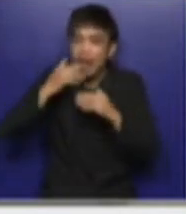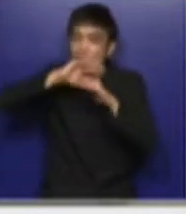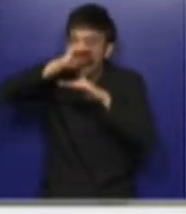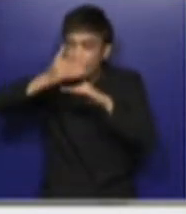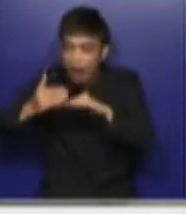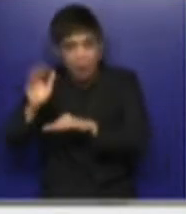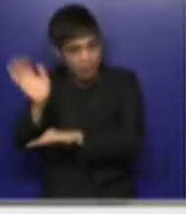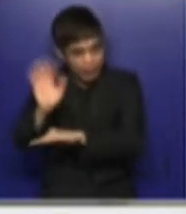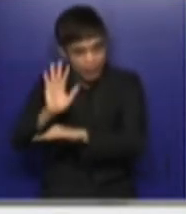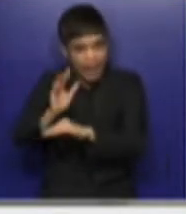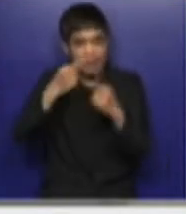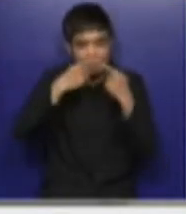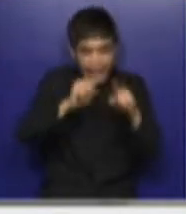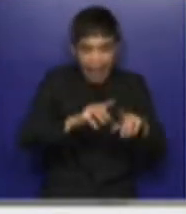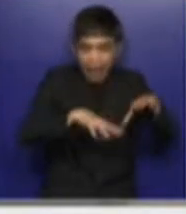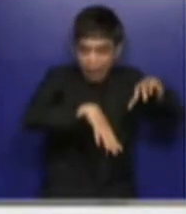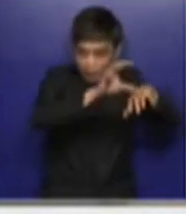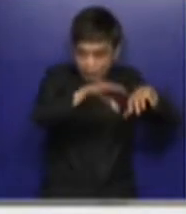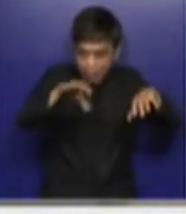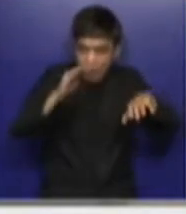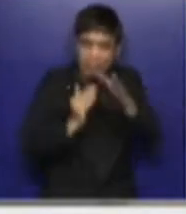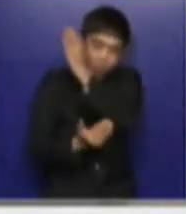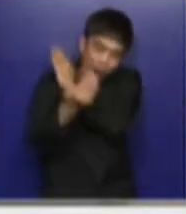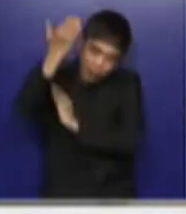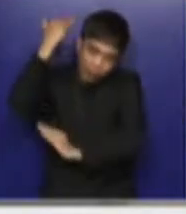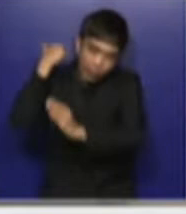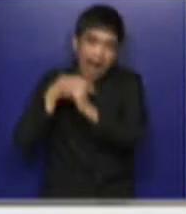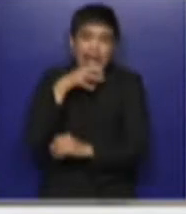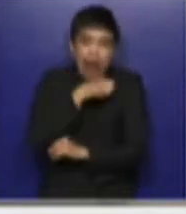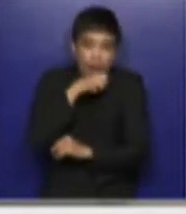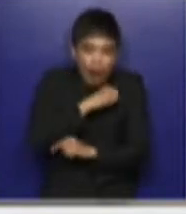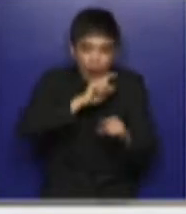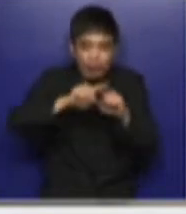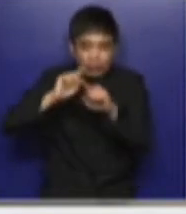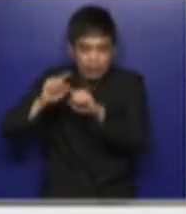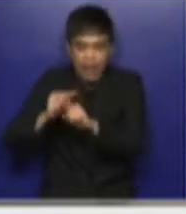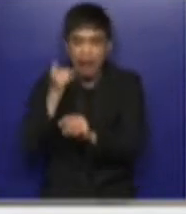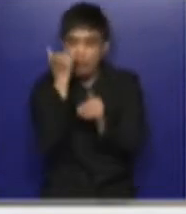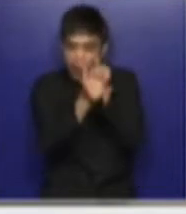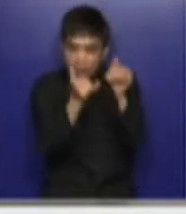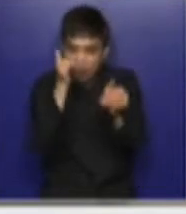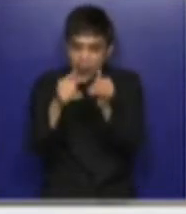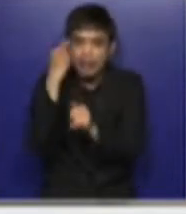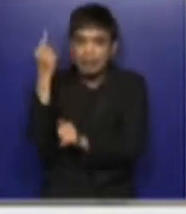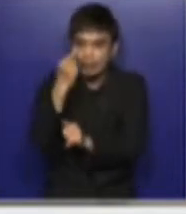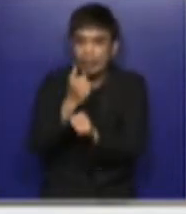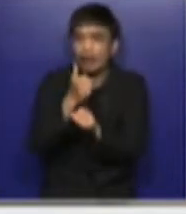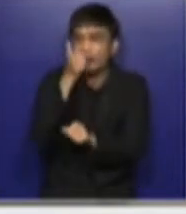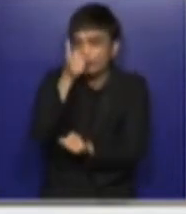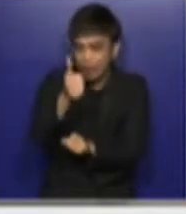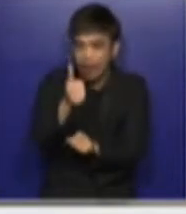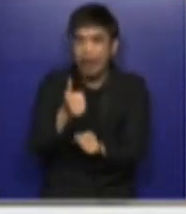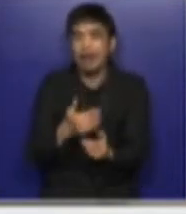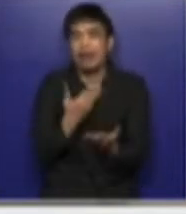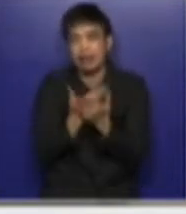ประวัติความเป็นมายาวนานมีจำนวนไม่น้อยเลยนะคะซึ่งสถานที่เหล่านี้สามารถเที่ยวได้ทั้งปีค่ะแล้วก็สร้างรายได้ให้กับคนในท้